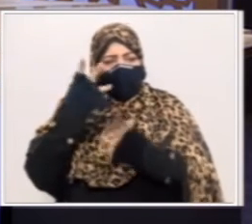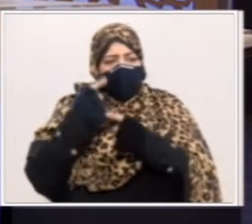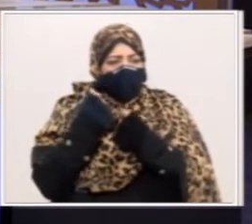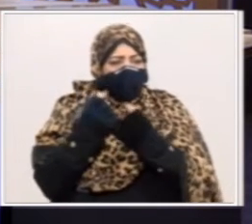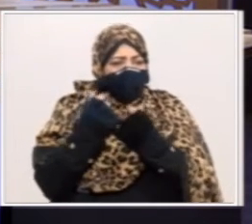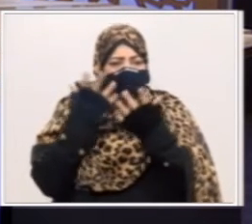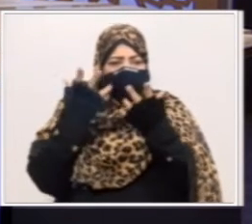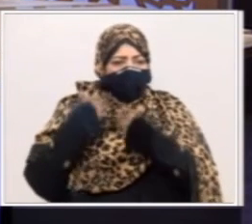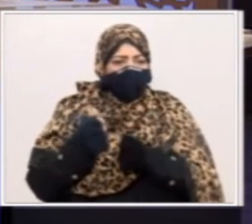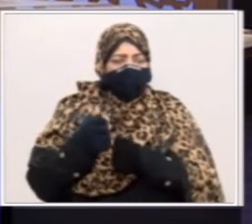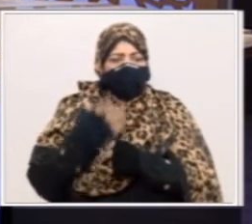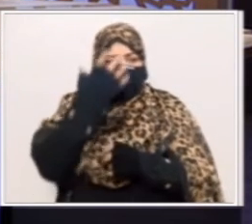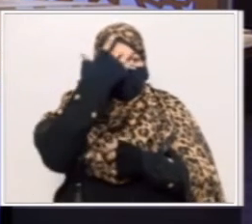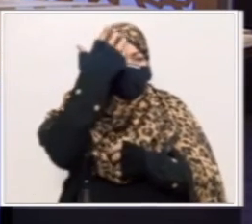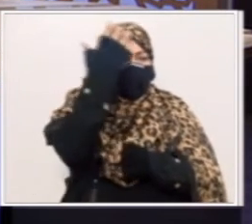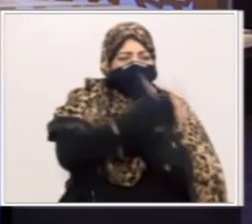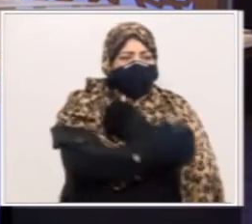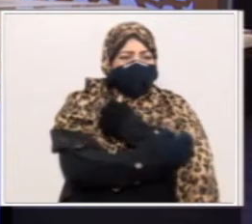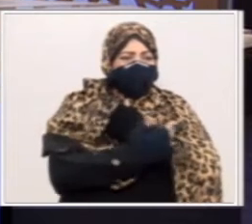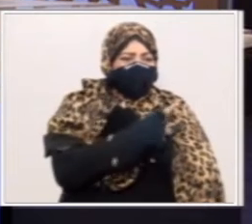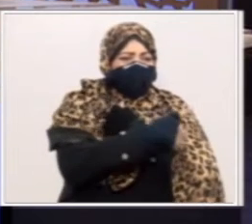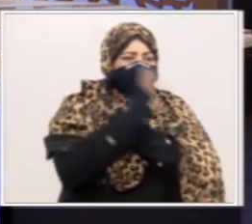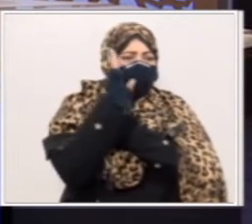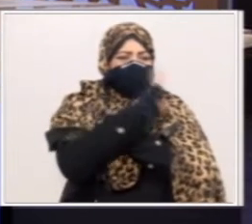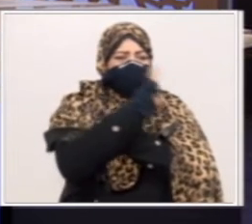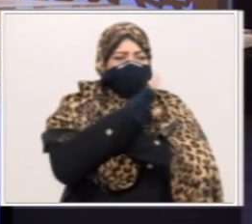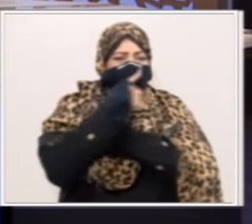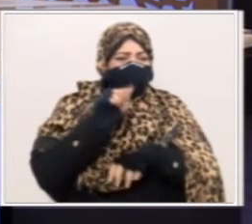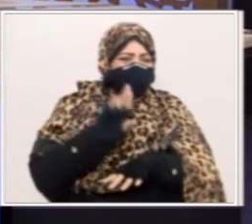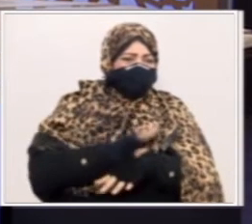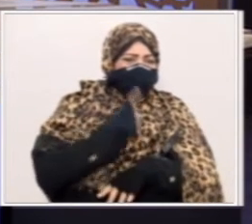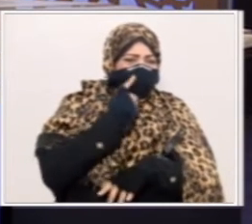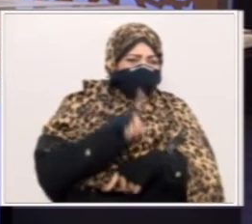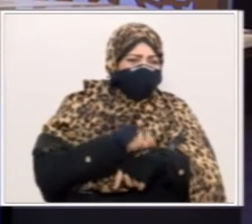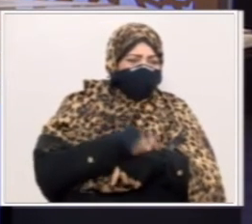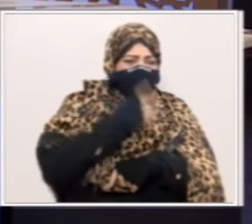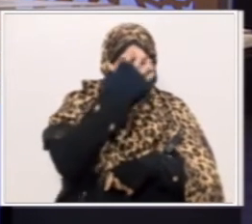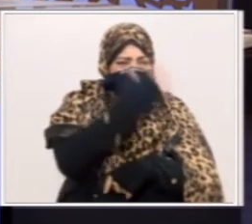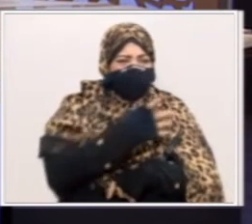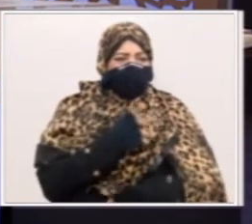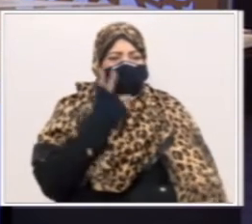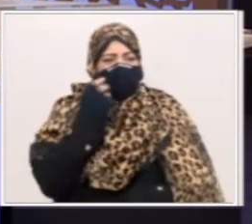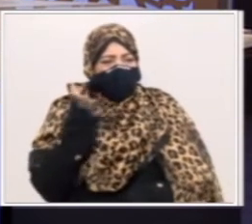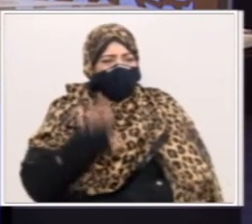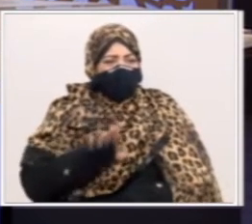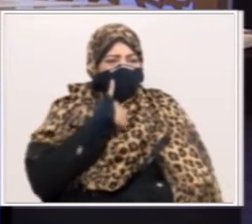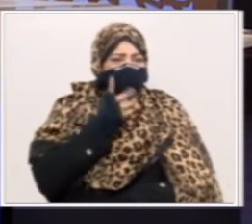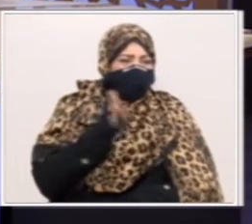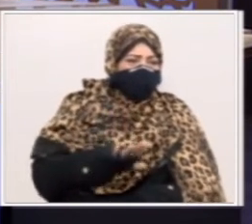أعطيتهم اليتيم، اليتيم هذا أعطيتهم لليتيم هذا. يتيم له مال وعنده ميسور الحال ولا كونه يتيم